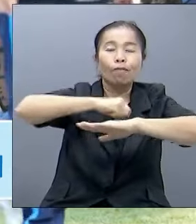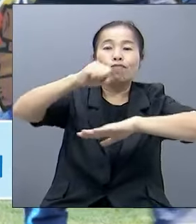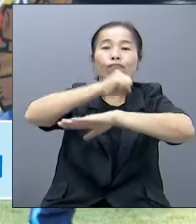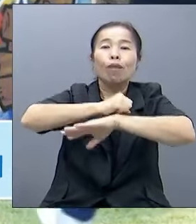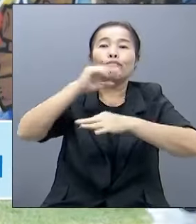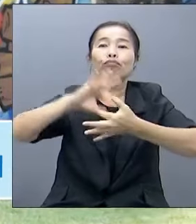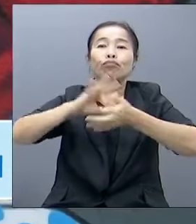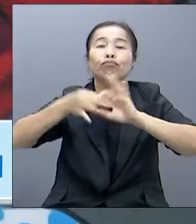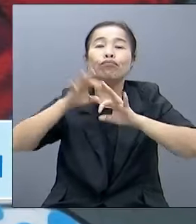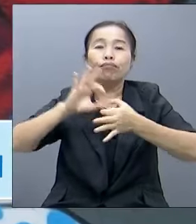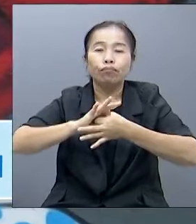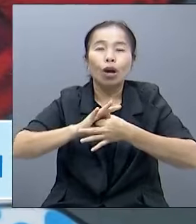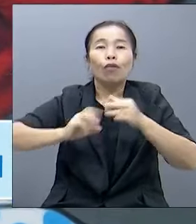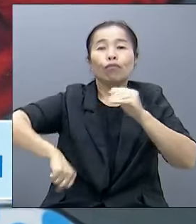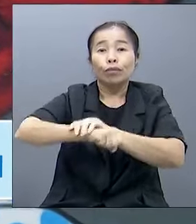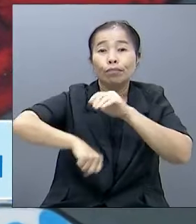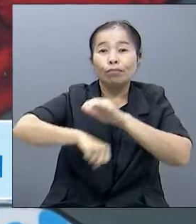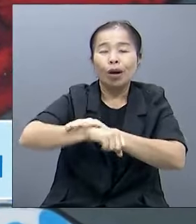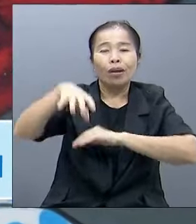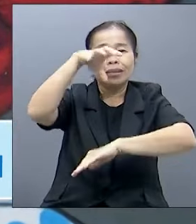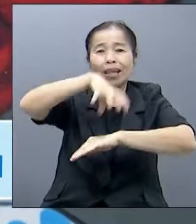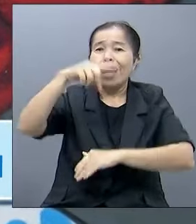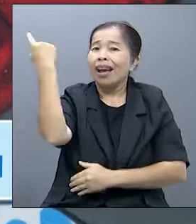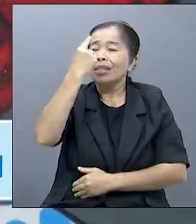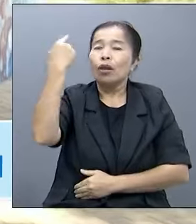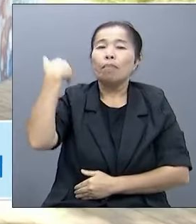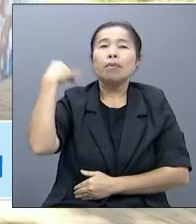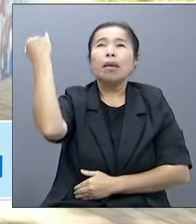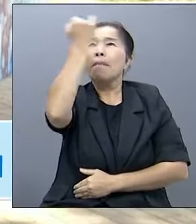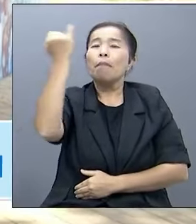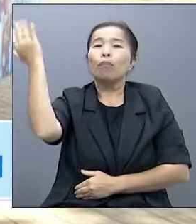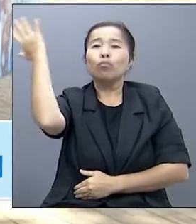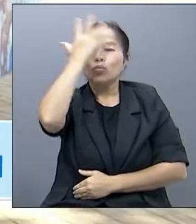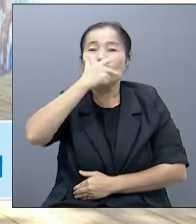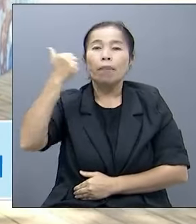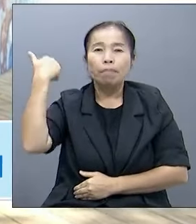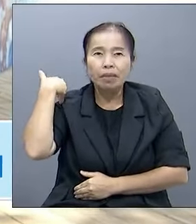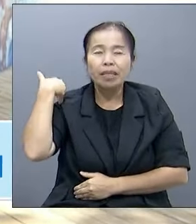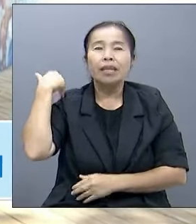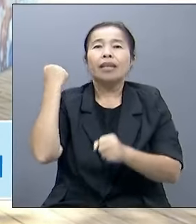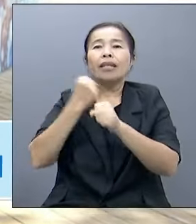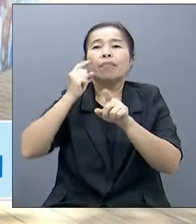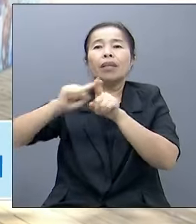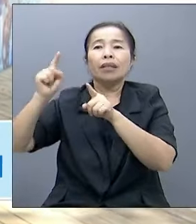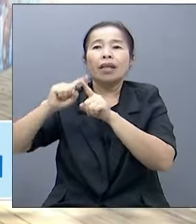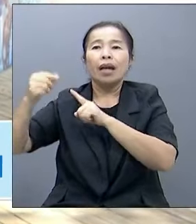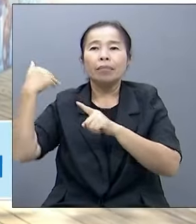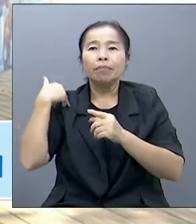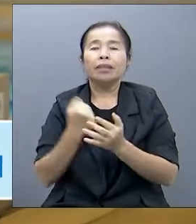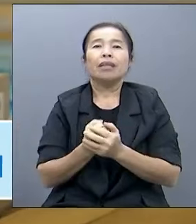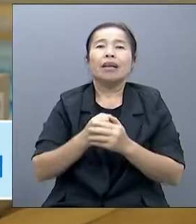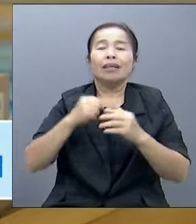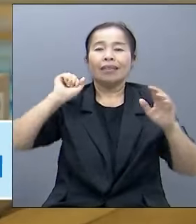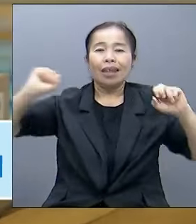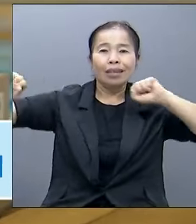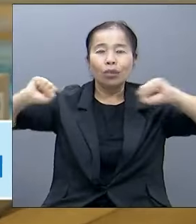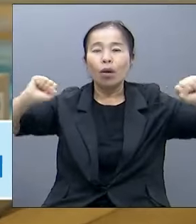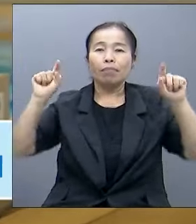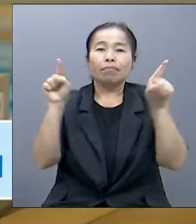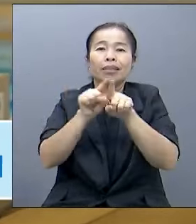กีฬาเดียวที่มีกราฟฟิตี้มีภาพสวยมีอาร์ตในการที่เรามุมมองทั้งซ้ายทั้งขวาล่มรื่น